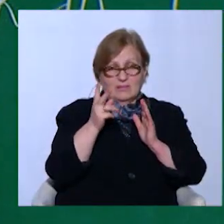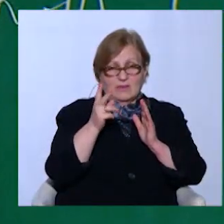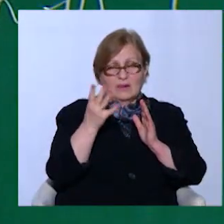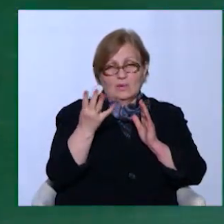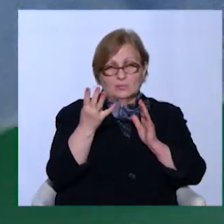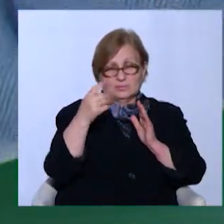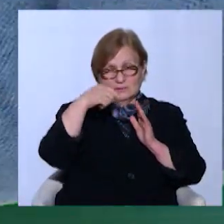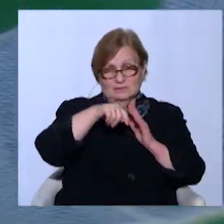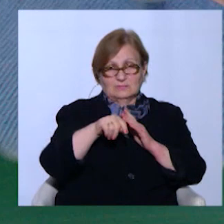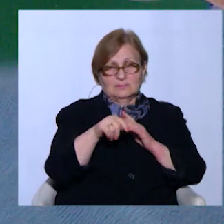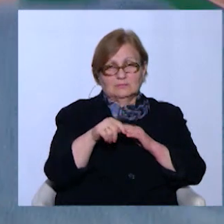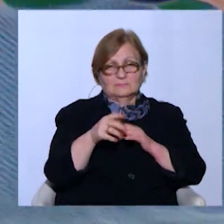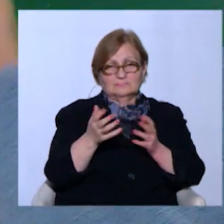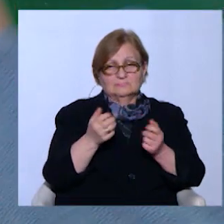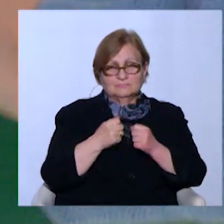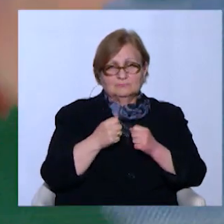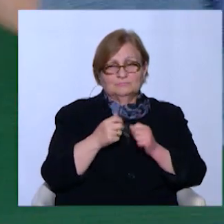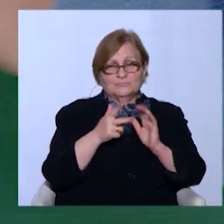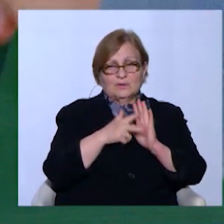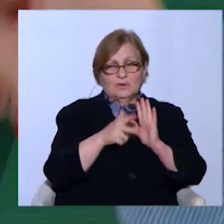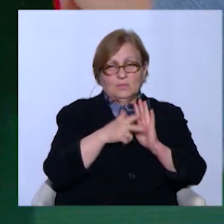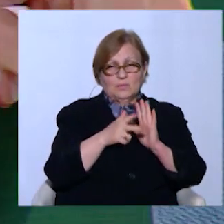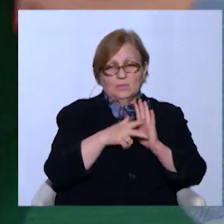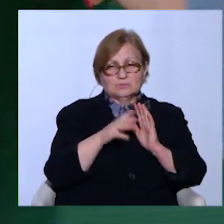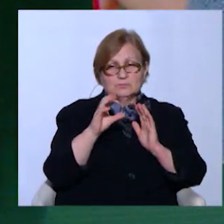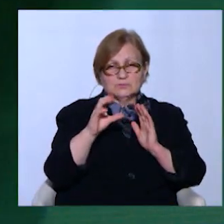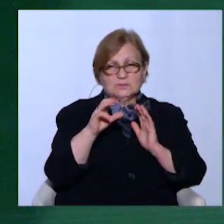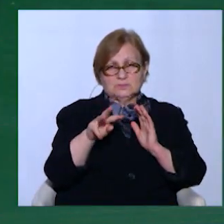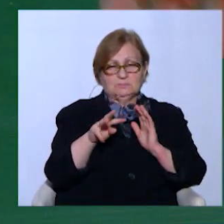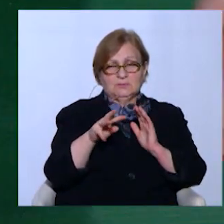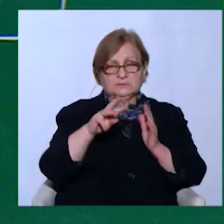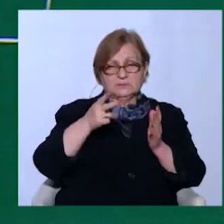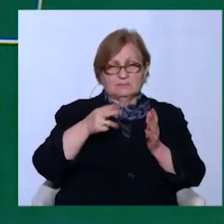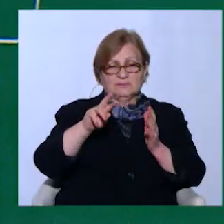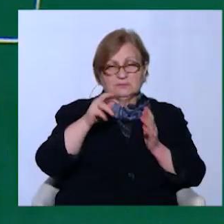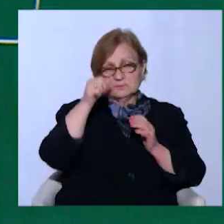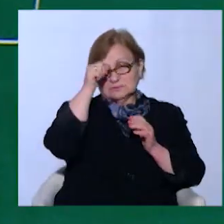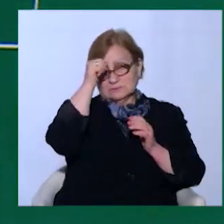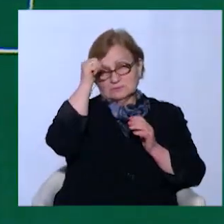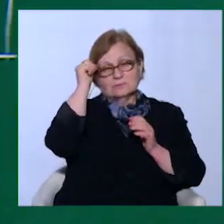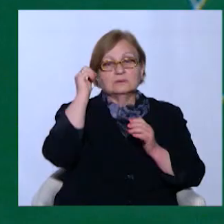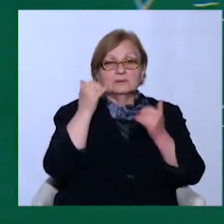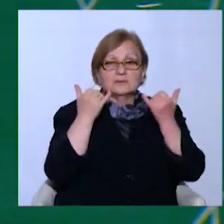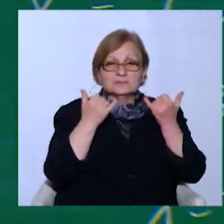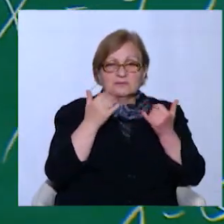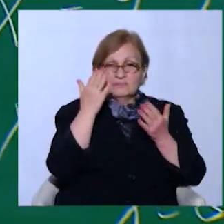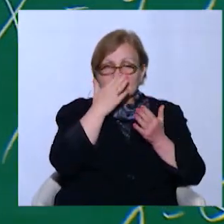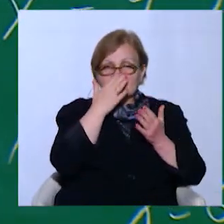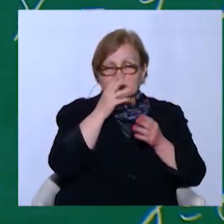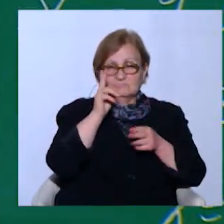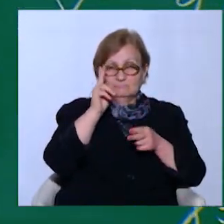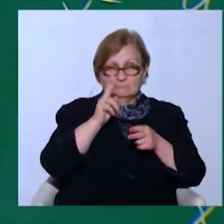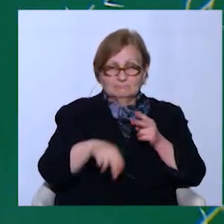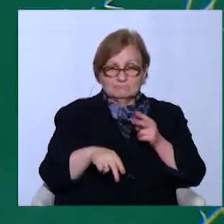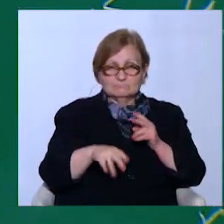4-ზე. 2-ის კვადრატზე და მივიღეთ 80 სანტიმეტრ კვადრატი. ამით დღევანდელი გაკვეთილი